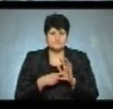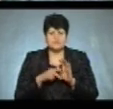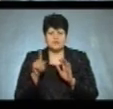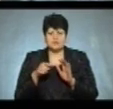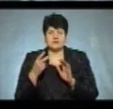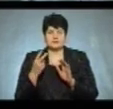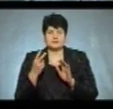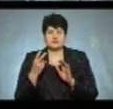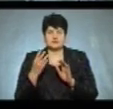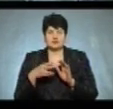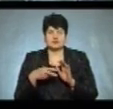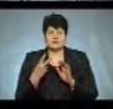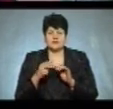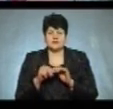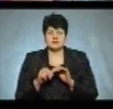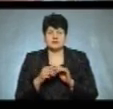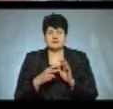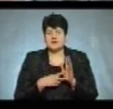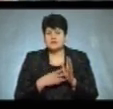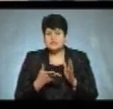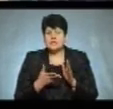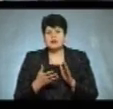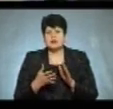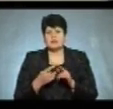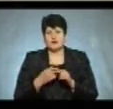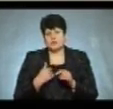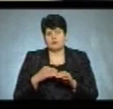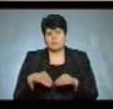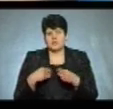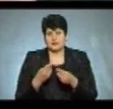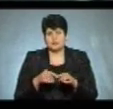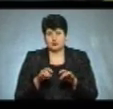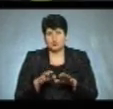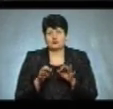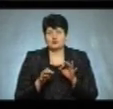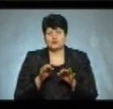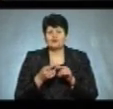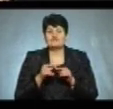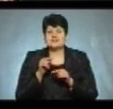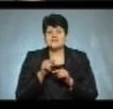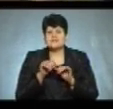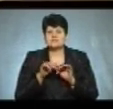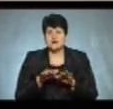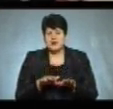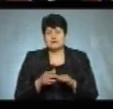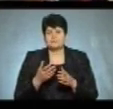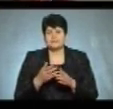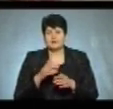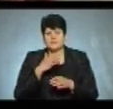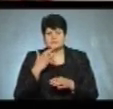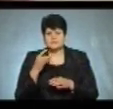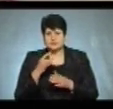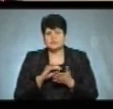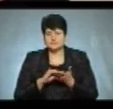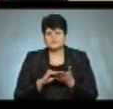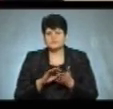147/720-17. Я хотів би передати одну з примірників цієї постанови до суду. В цій справі, ваша честь, як і ми вже неодноразово